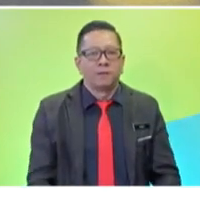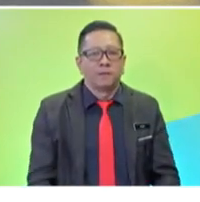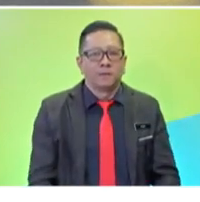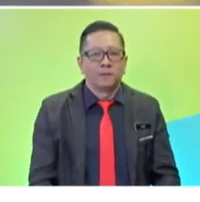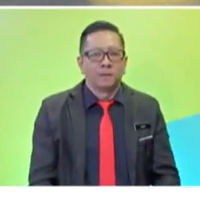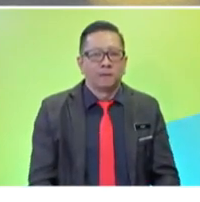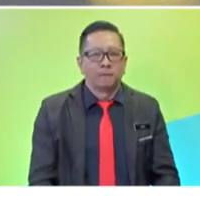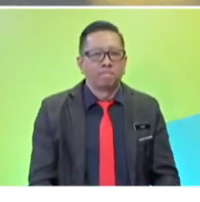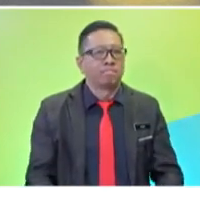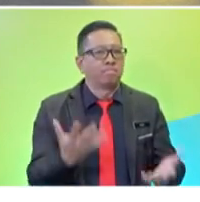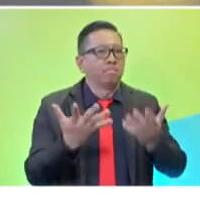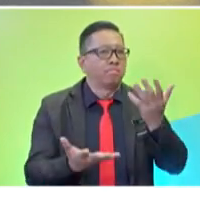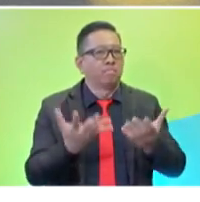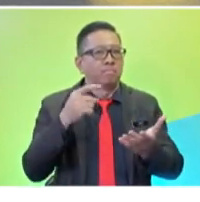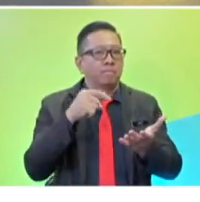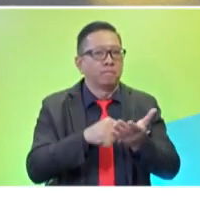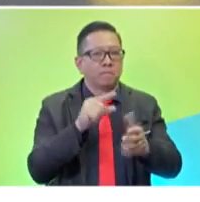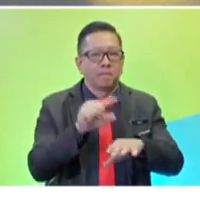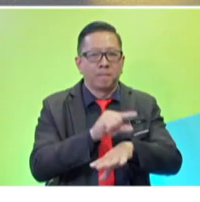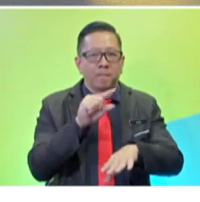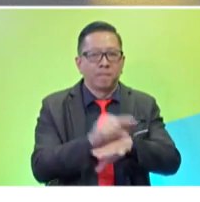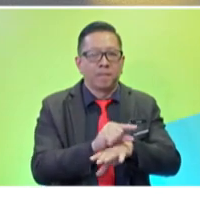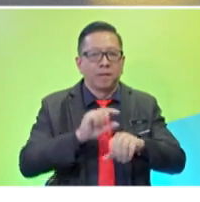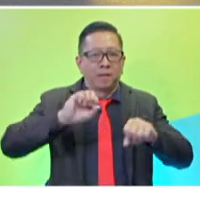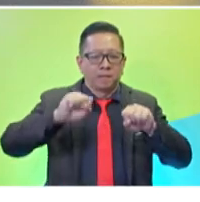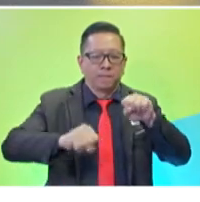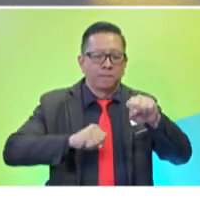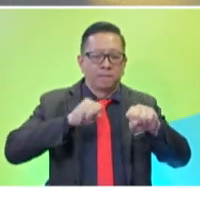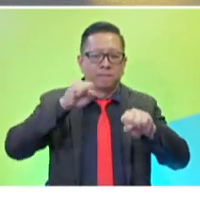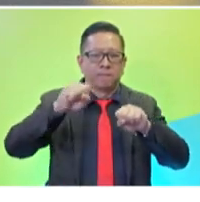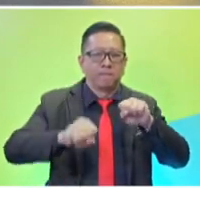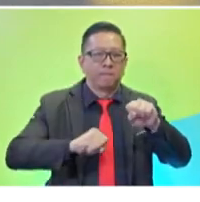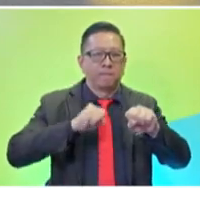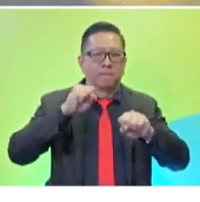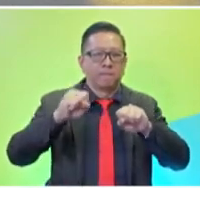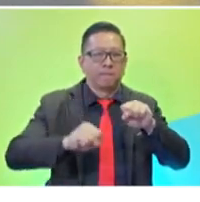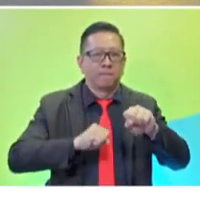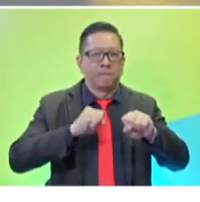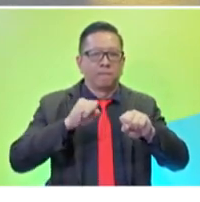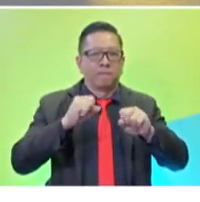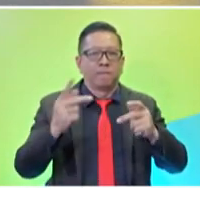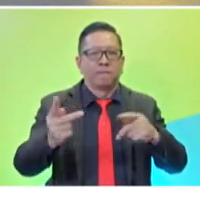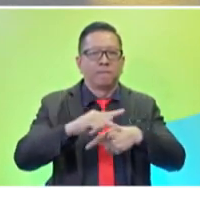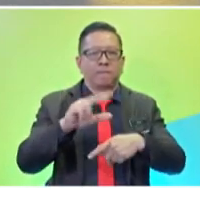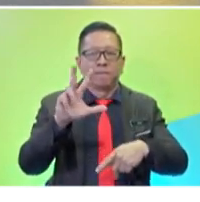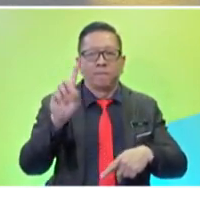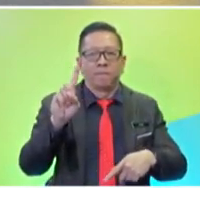ini yang kita gunakan untuk pusing kan kotak 3D kita tadi Ceko